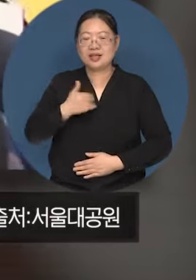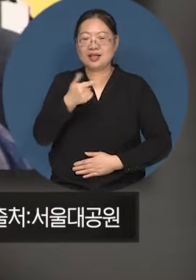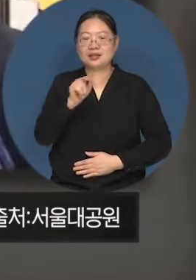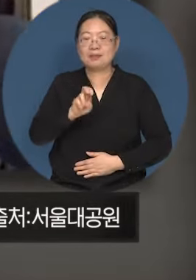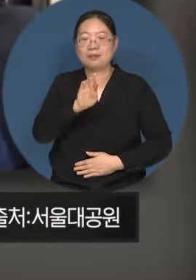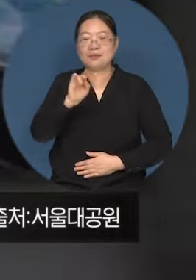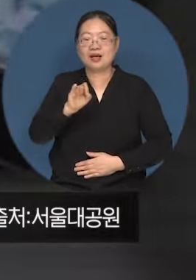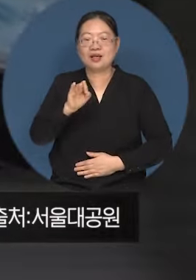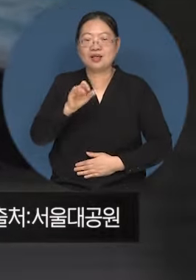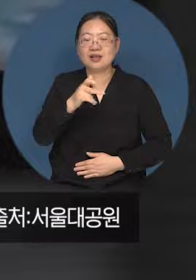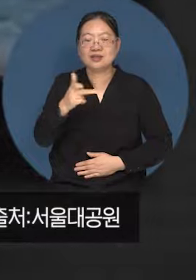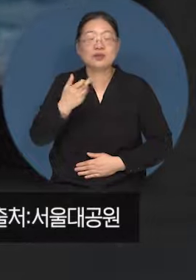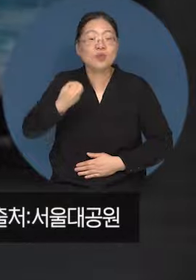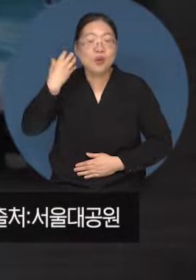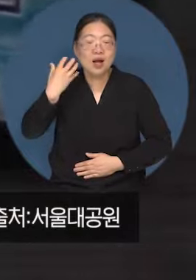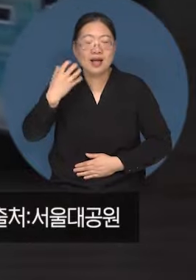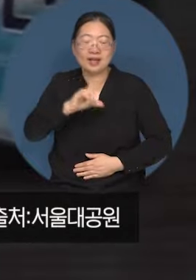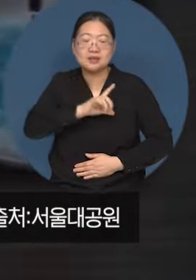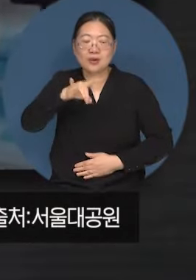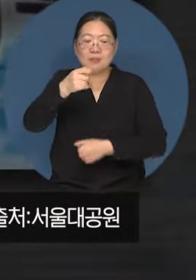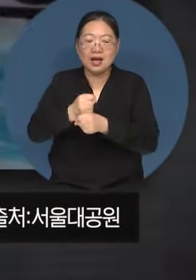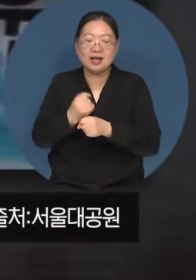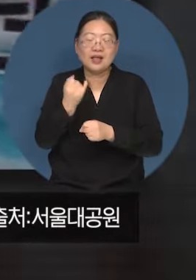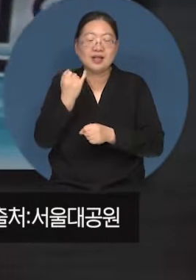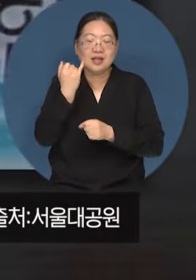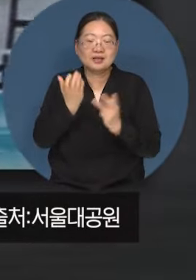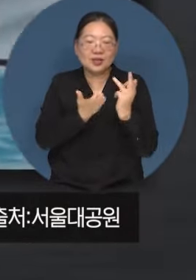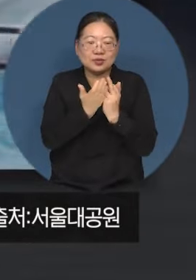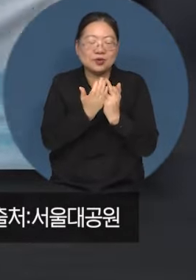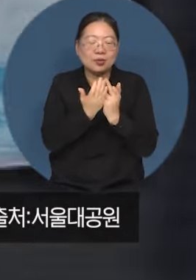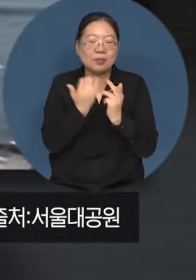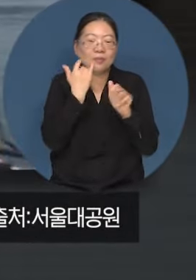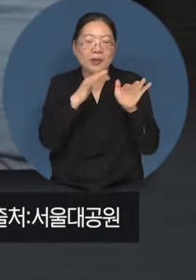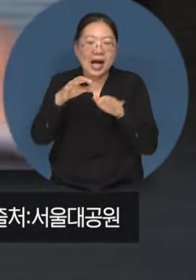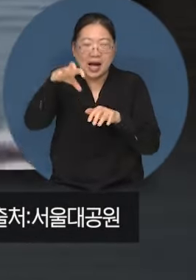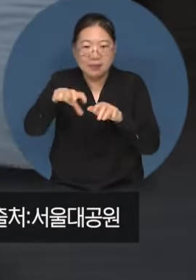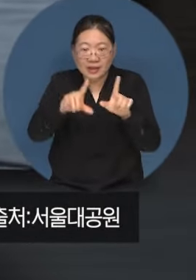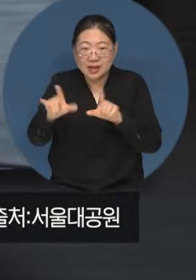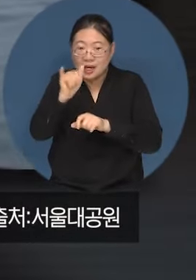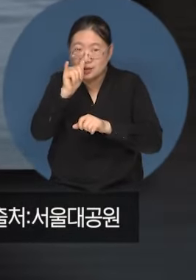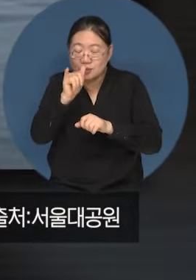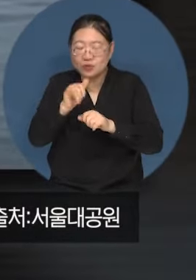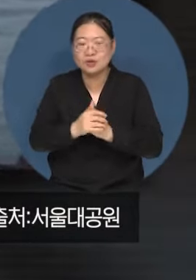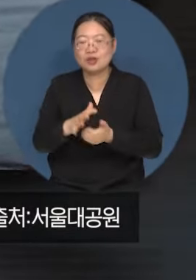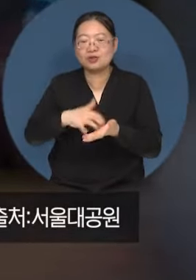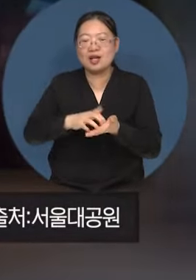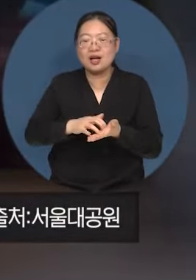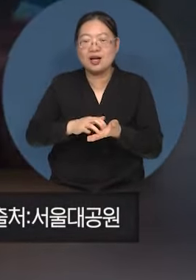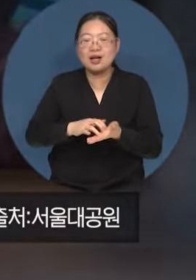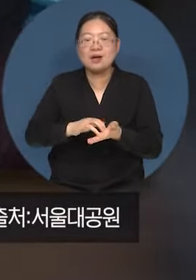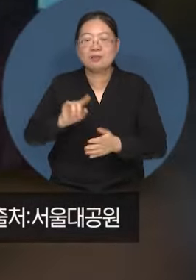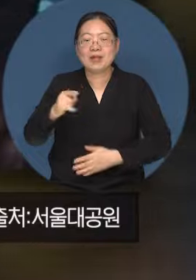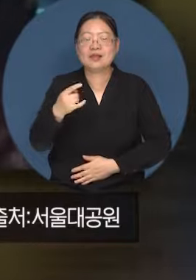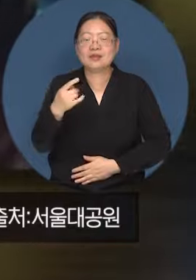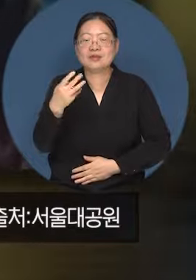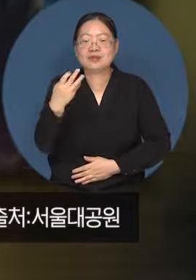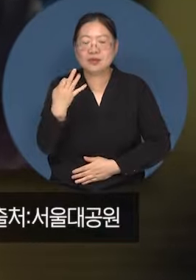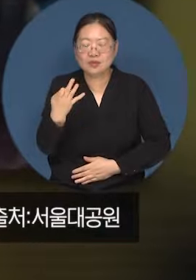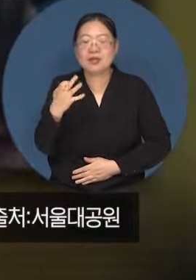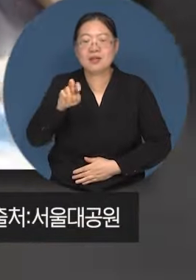부여하고 제주도 연안에만 서식하는 종이고 개체수가 그때 당시에 114마리 정도밖에 안 된다.